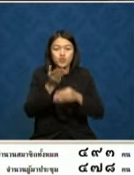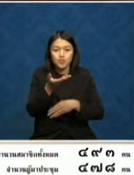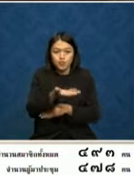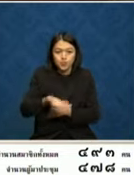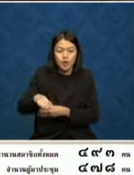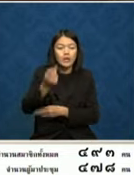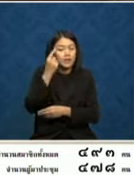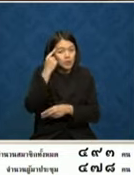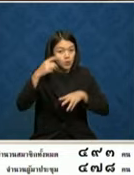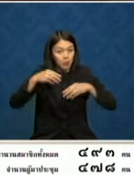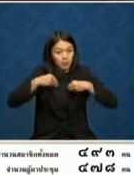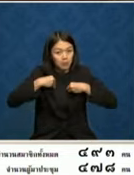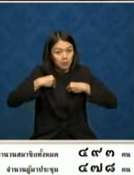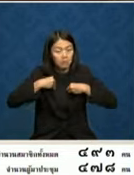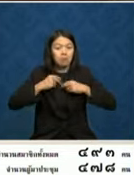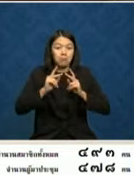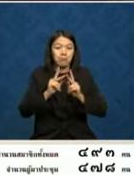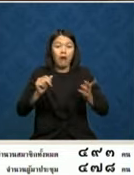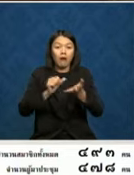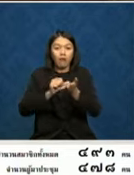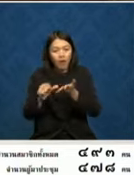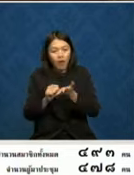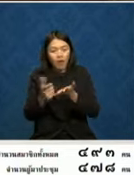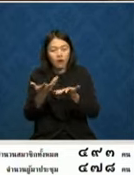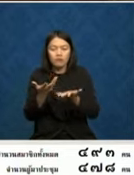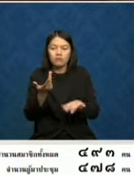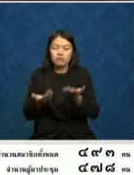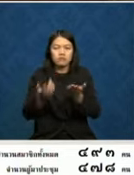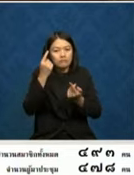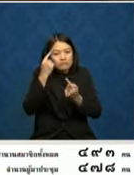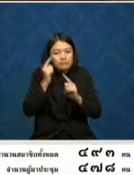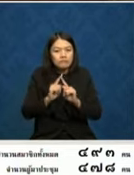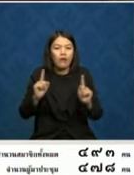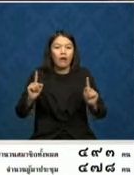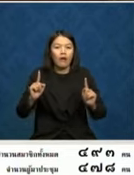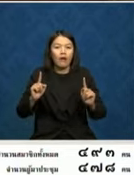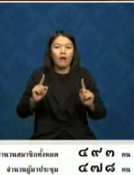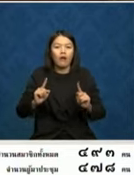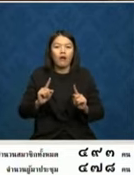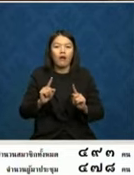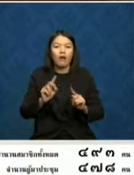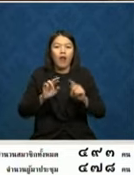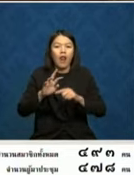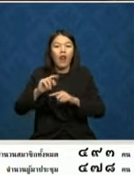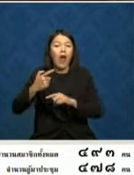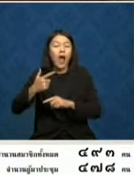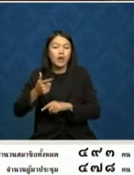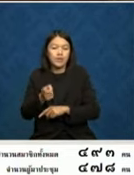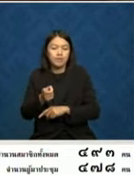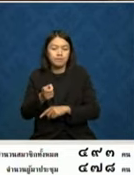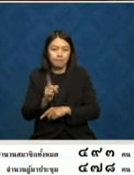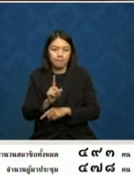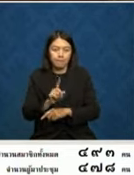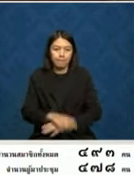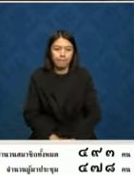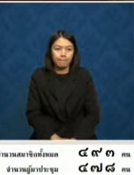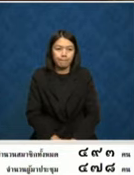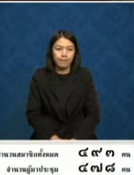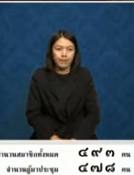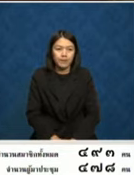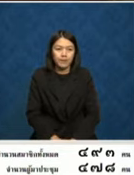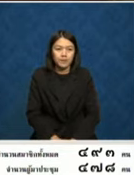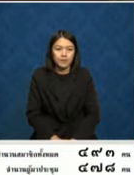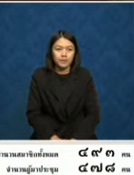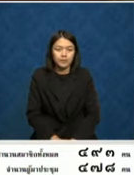าจะเห็นด้วยกับที่กรรมการแก้ไขหรือเห็นด้วยกับร่างเดิมนะครับครับ